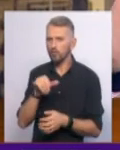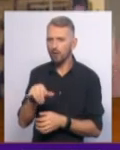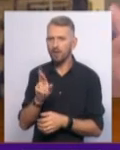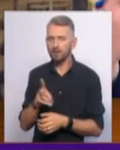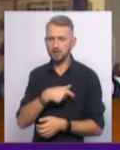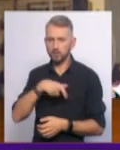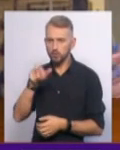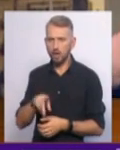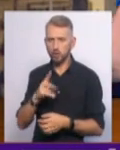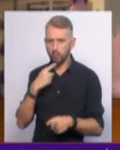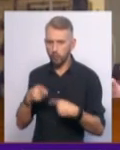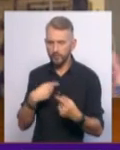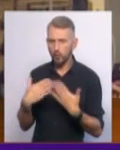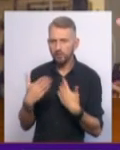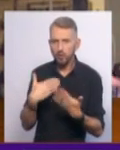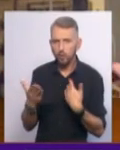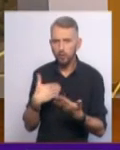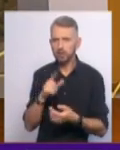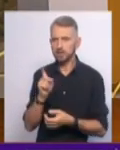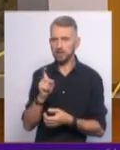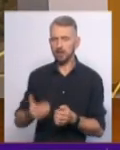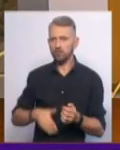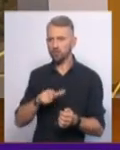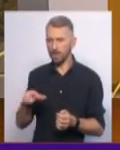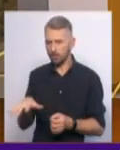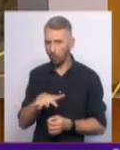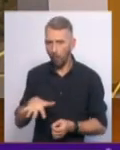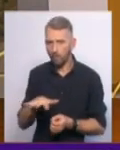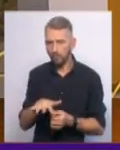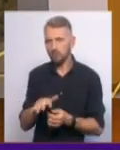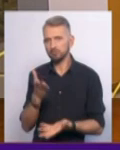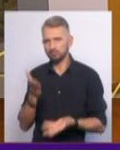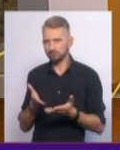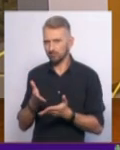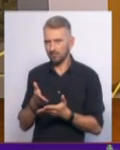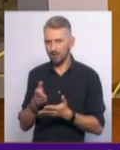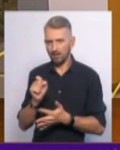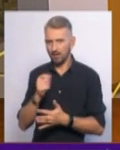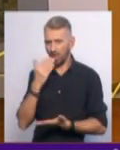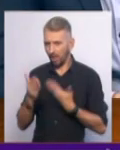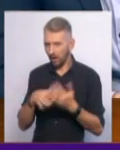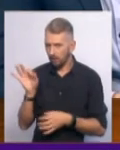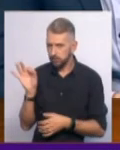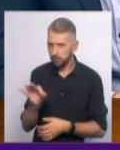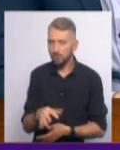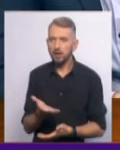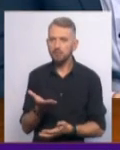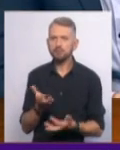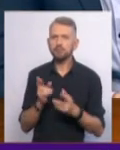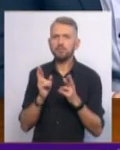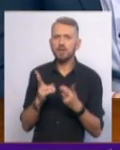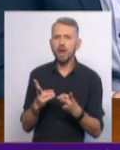який постійно спілкується з жителями округу, скоріш за все, дуже часто звертається. Яким чином,